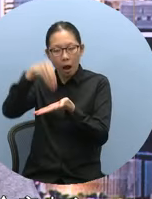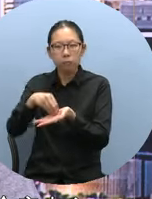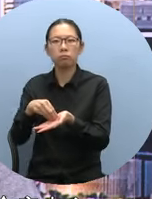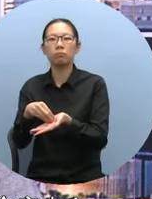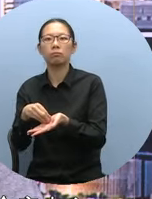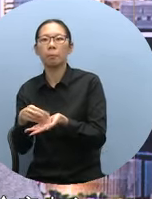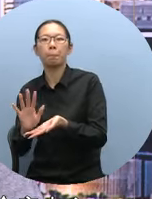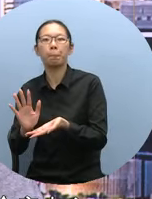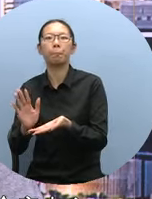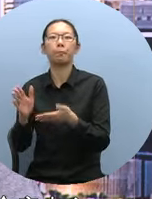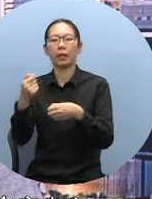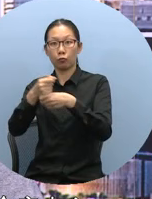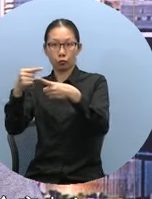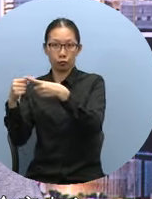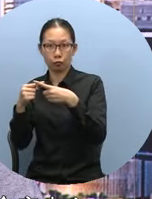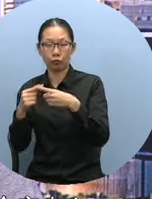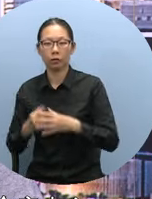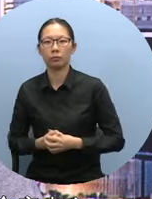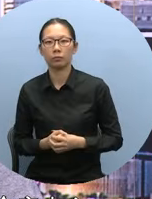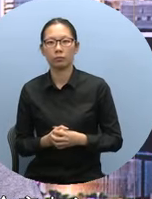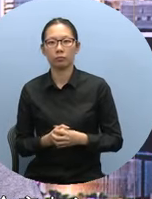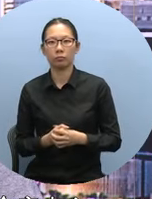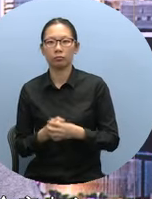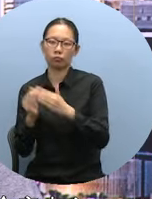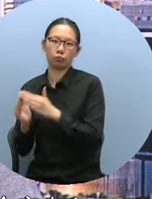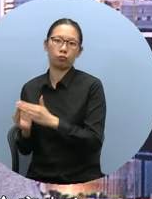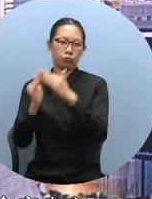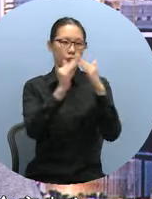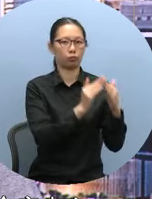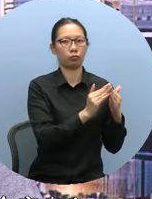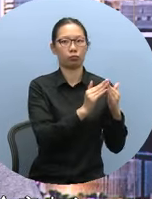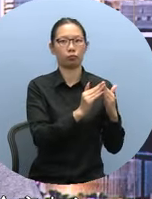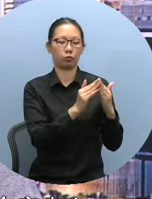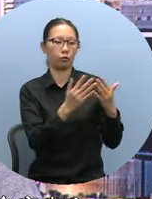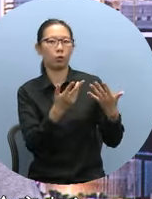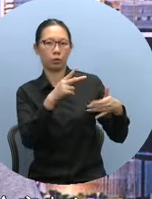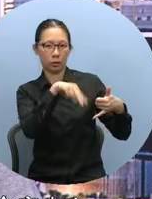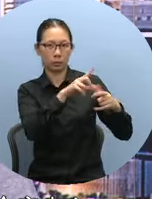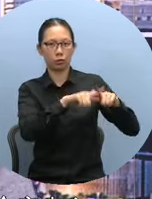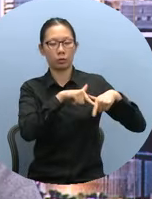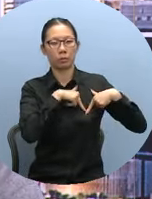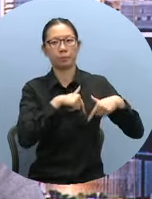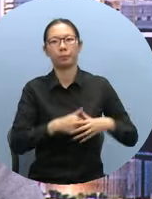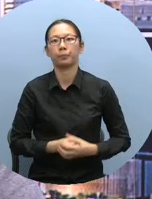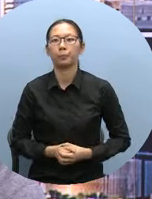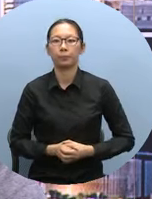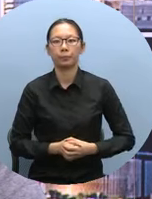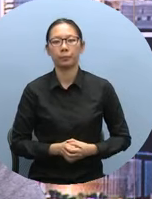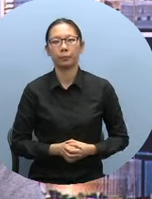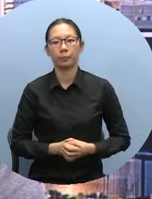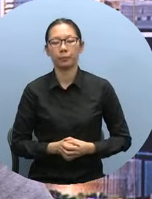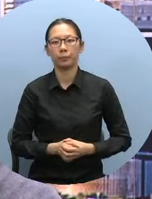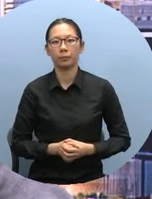係冇唔係個案嗰啲其他的員工呢就去檢疫中心的。另外呢就